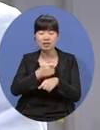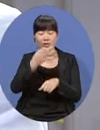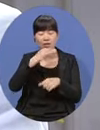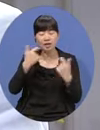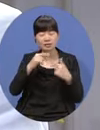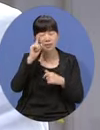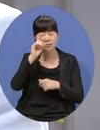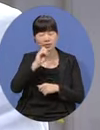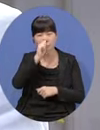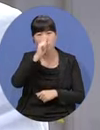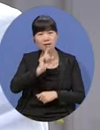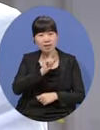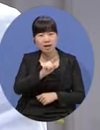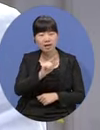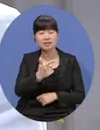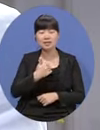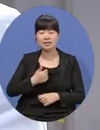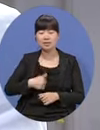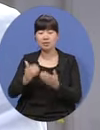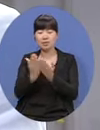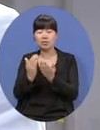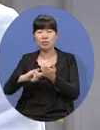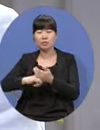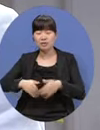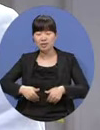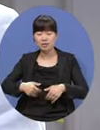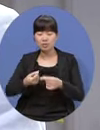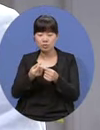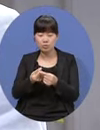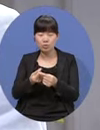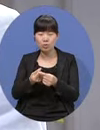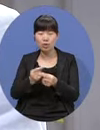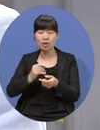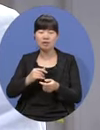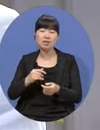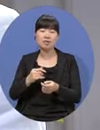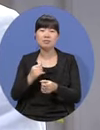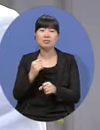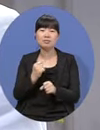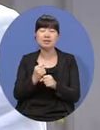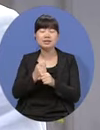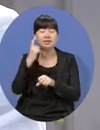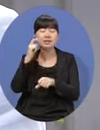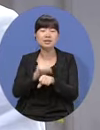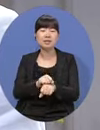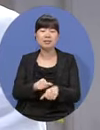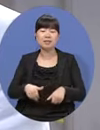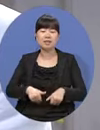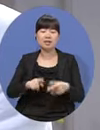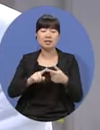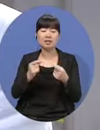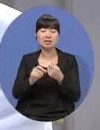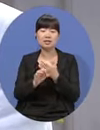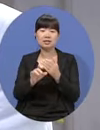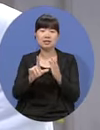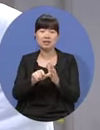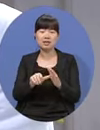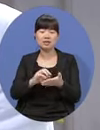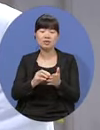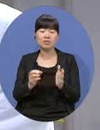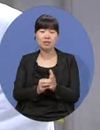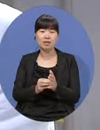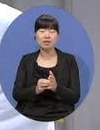그러면 내 아이한테 맞고 꼭 필요한 걸 최소한으로 잡을 수 있는 그 지혜가 필요한 거 같고 그렇게 했을 때는네